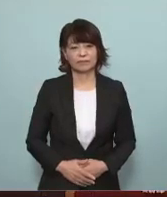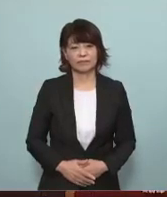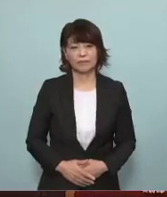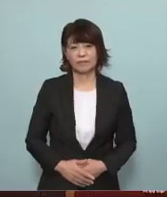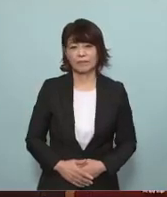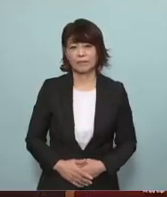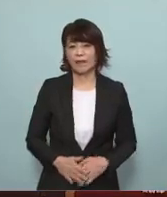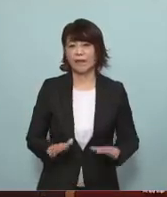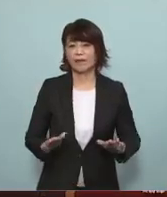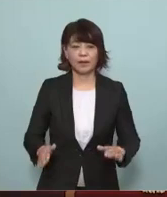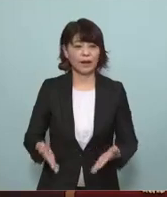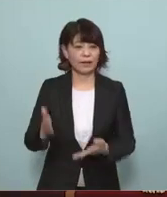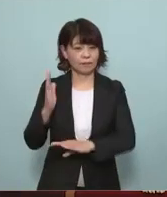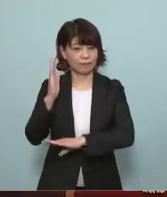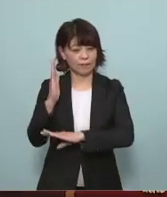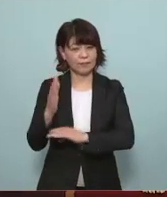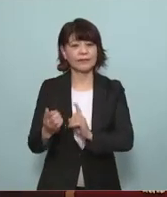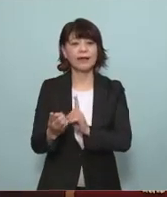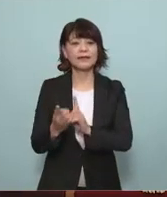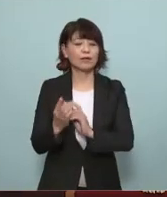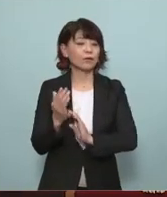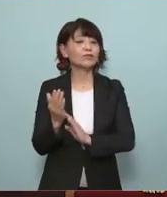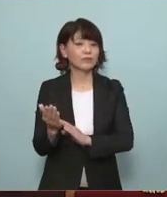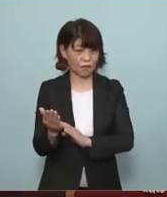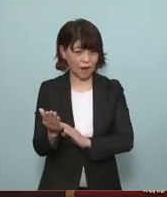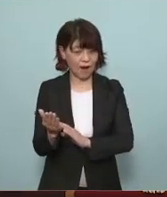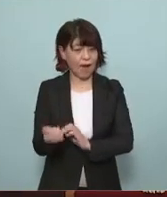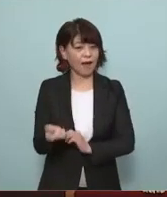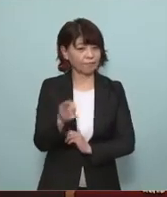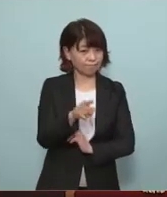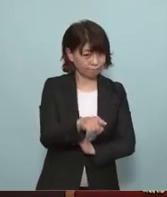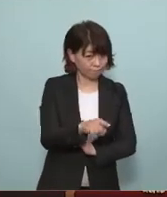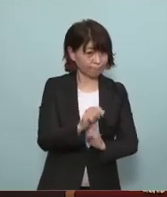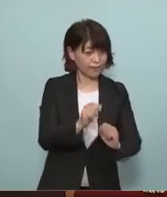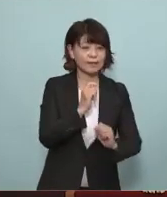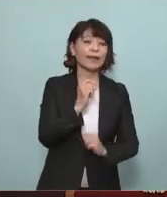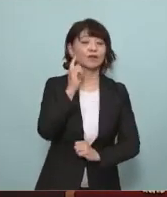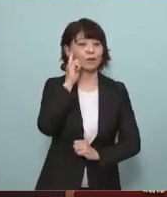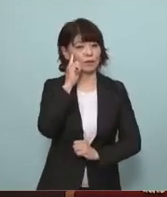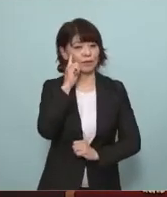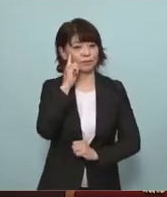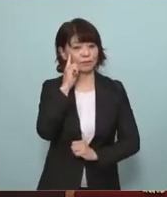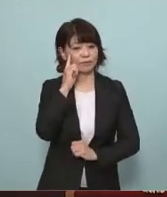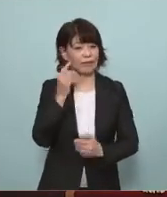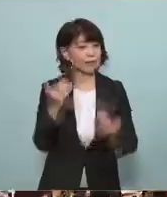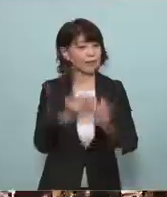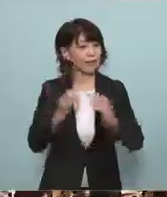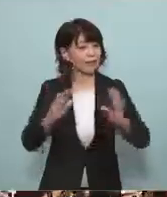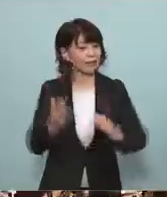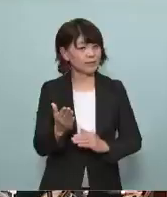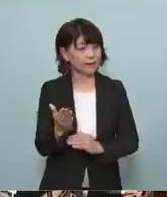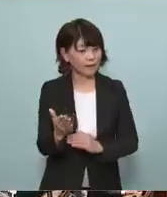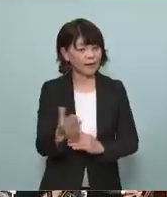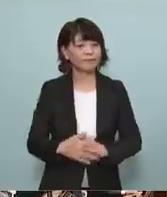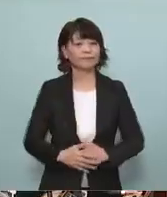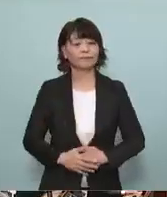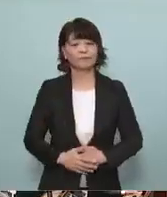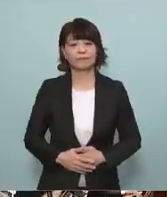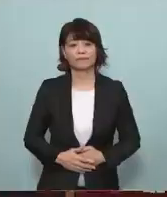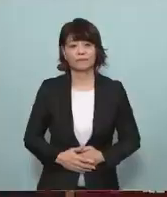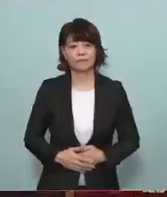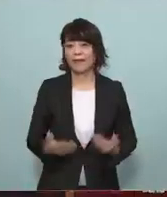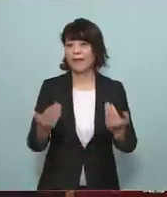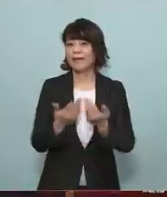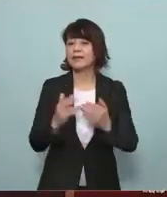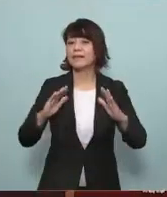ただいまの演説に対する質疑は、次回に譲りたいと存じますが、ご異議ございませんか。ご